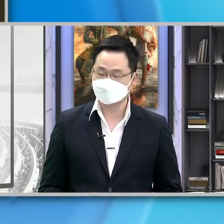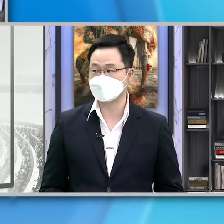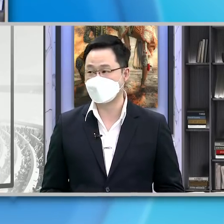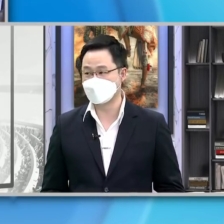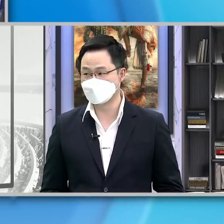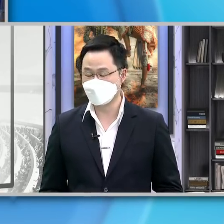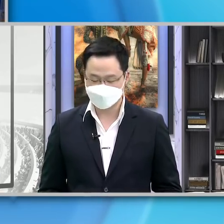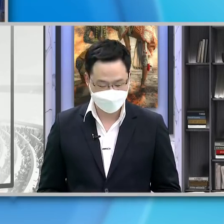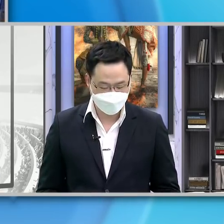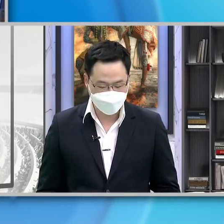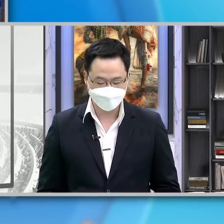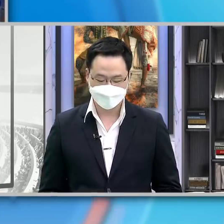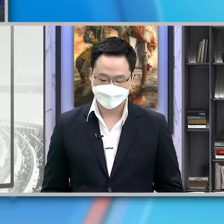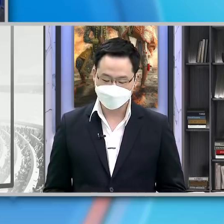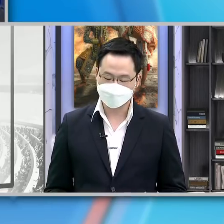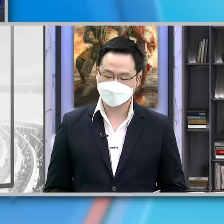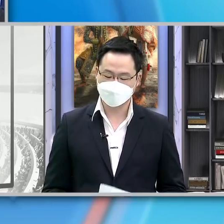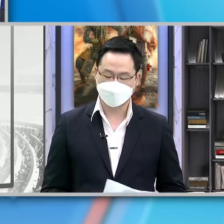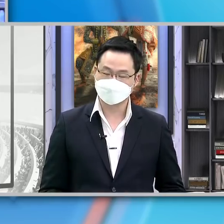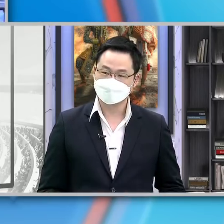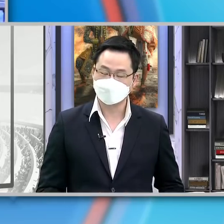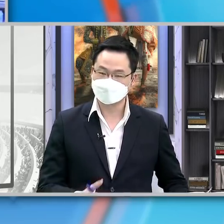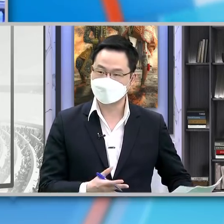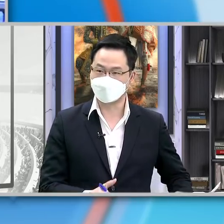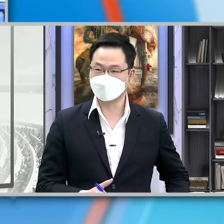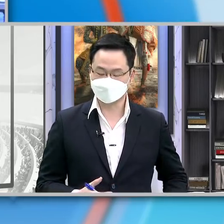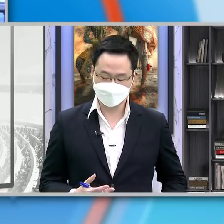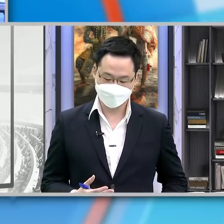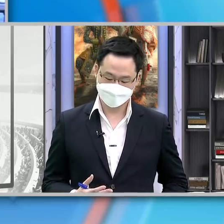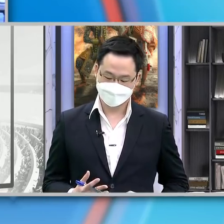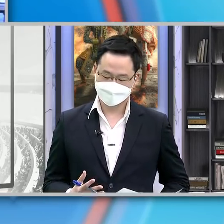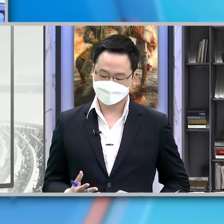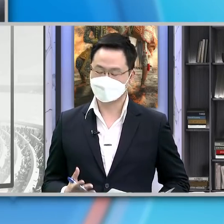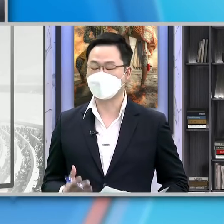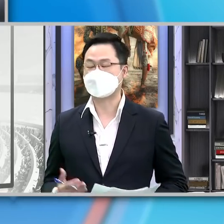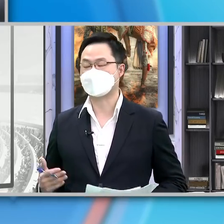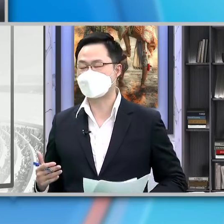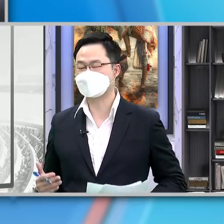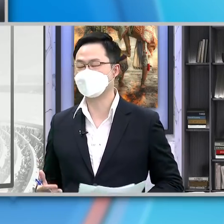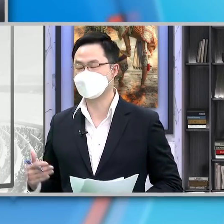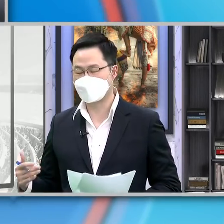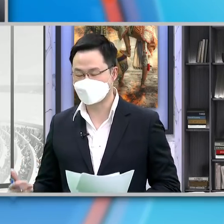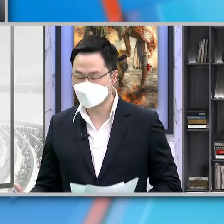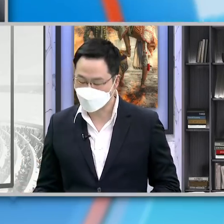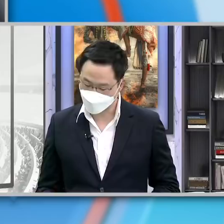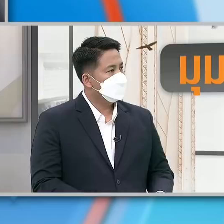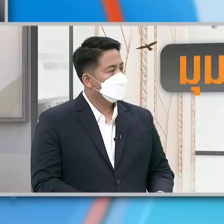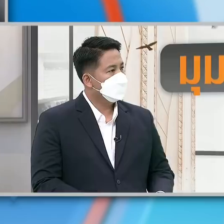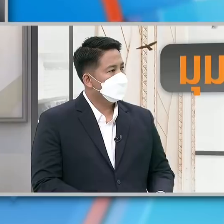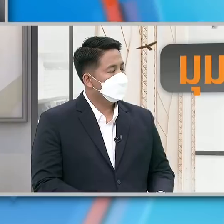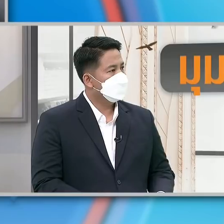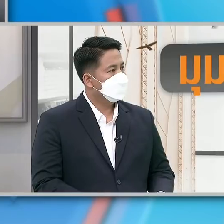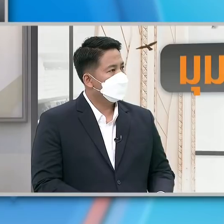รณ์ซื้อวัคซีนได้ดีวัคซีนได้มันก็เกิดคำถามว่าแล้วท้องถิ่นซื้อต่อจากราชวิทยาลัยได้หรือเปล่